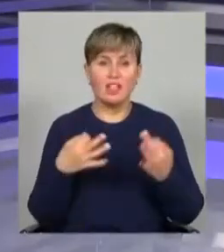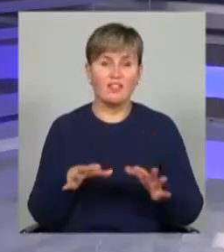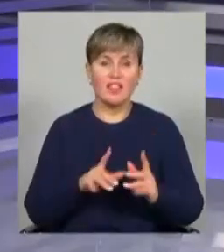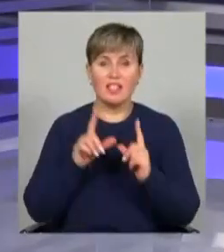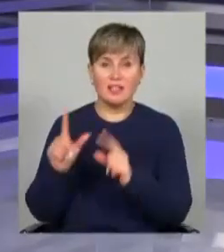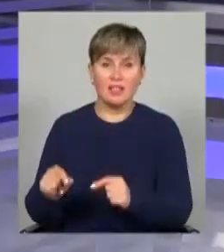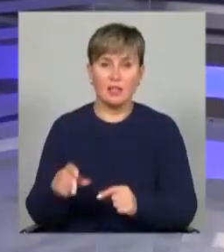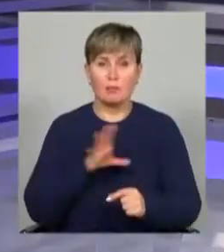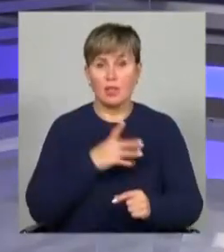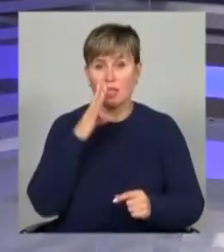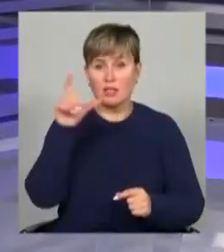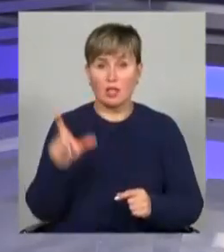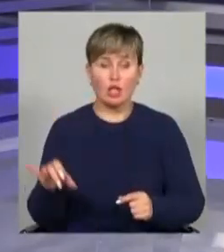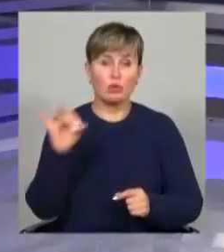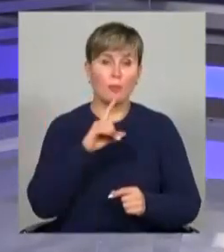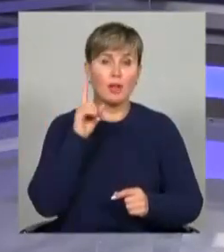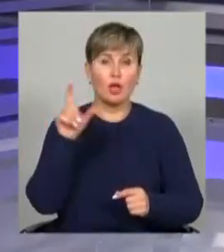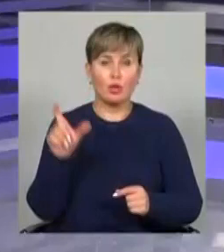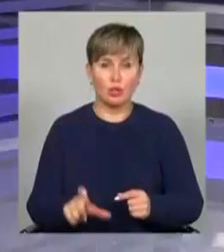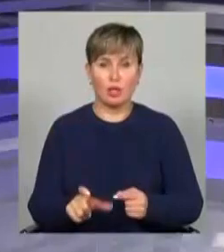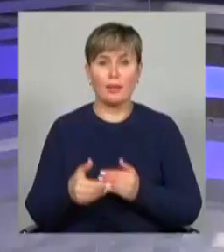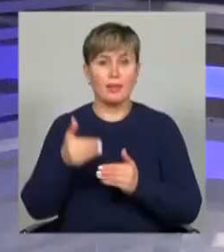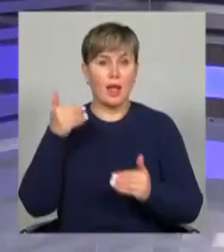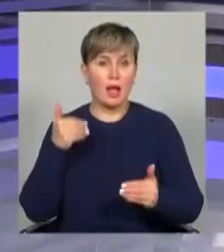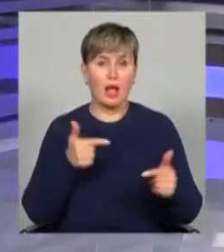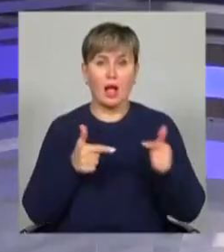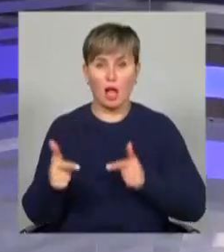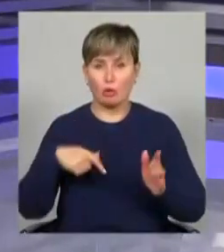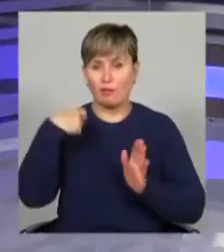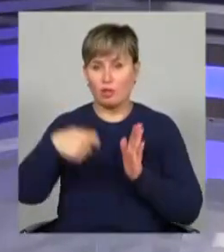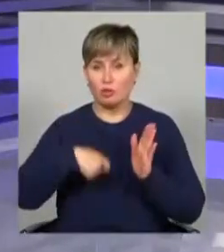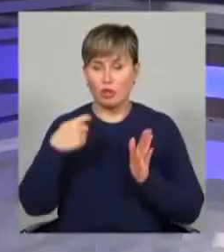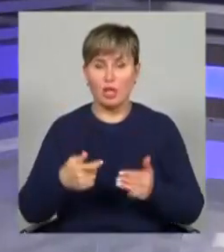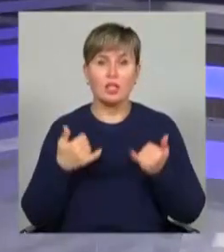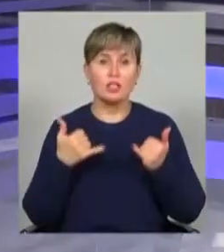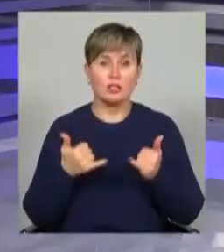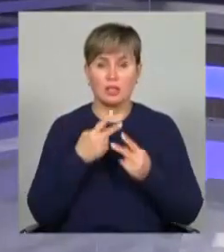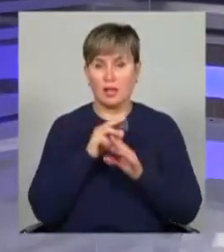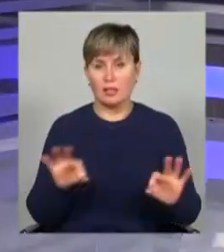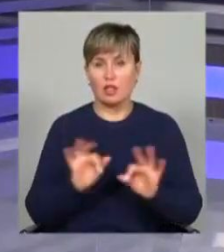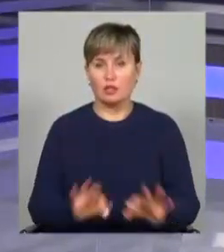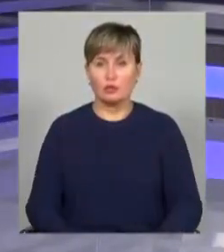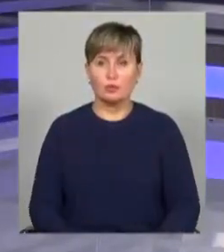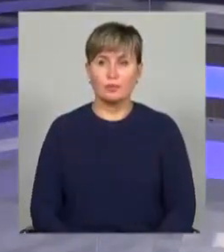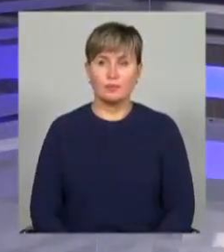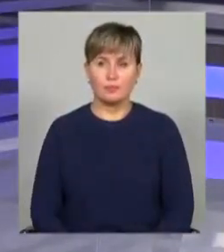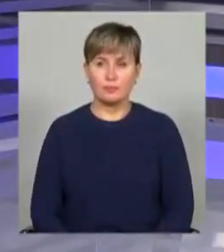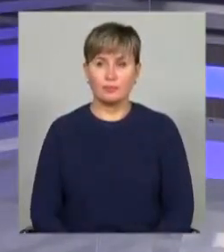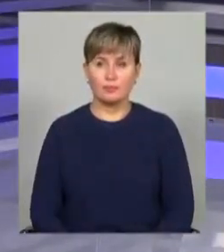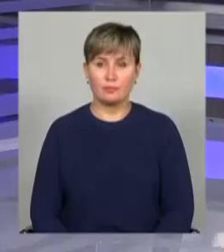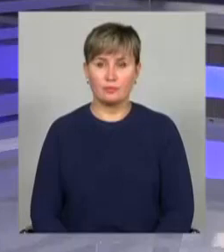Иоркен Ерзан. Об истории молодого человека мы ранее готовили сюжет. Все внимание на экран.